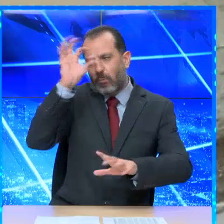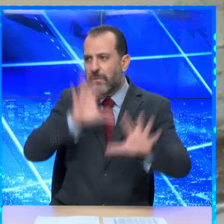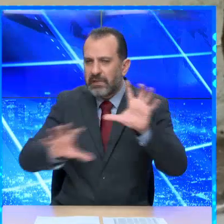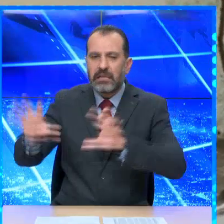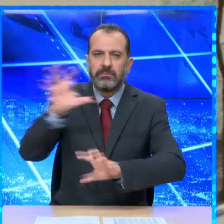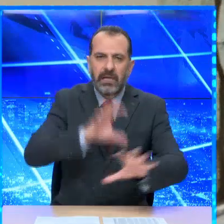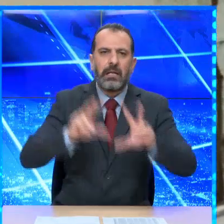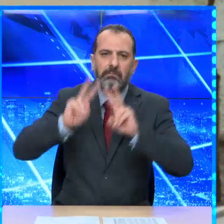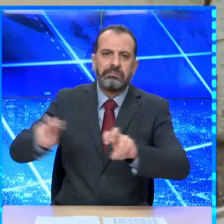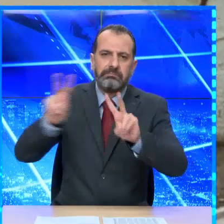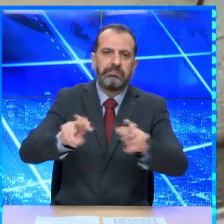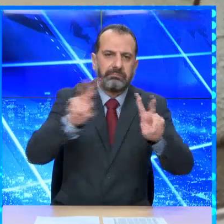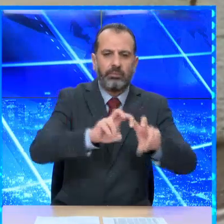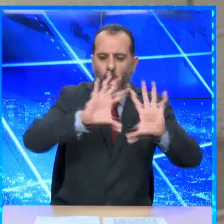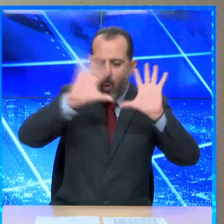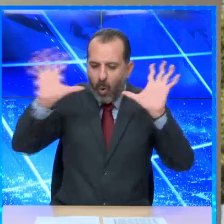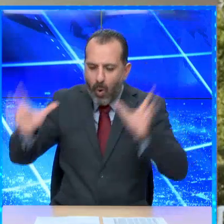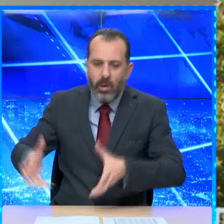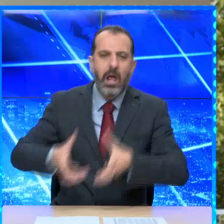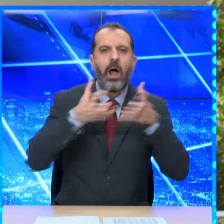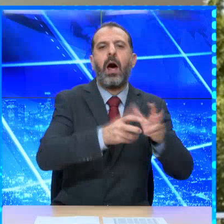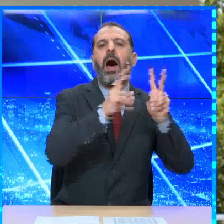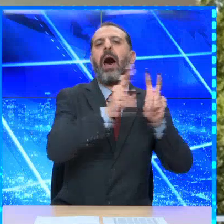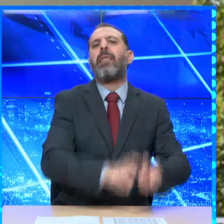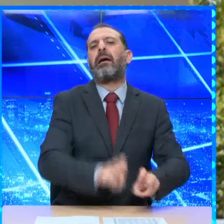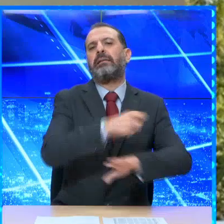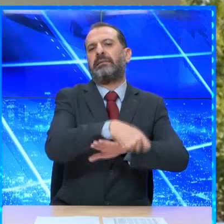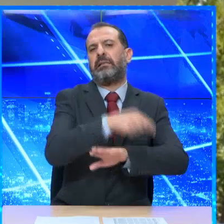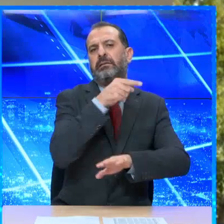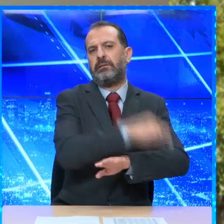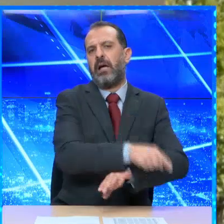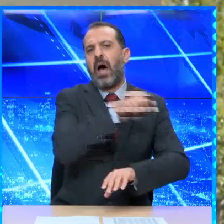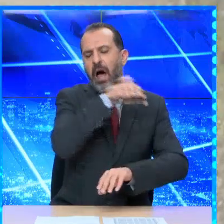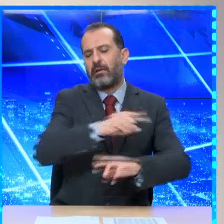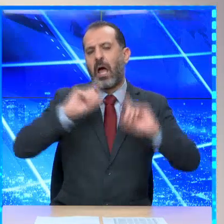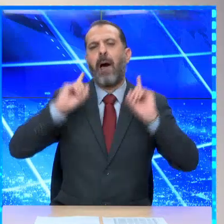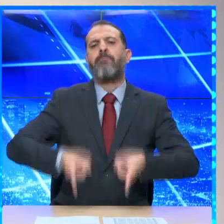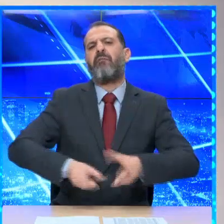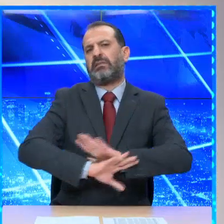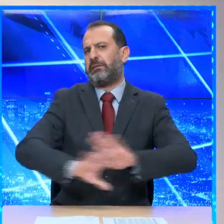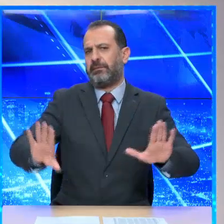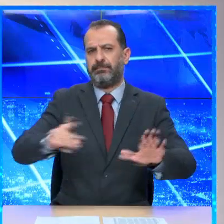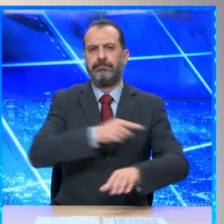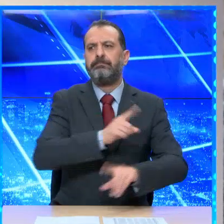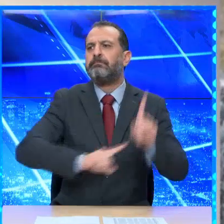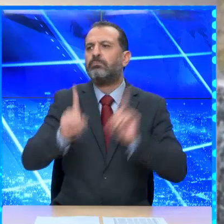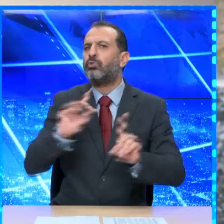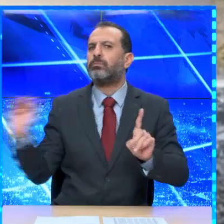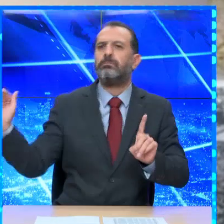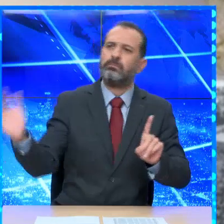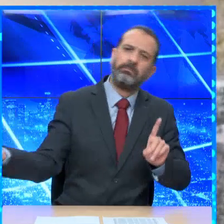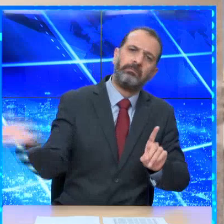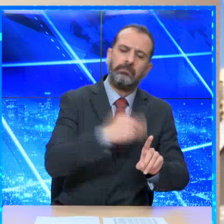καταλήγουν όλα στο γραφείο της ανακρίτριας. Εκείνη και μόνο εκείνη θα έχει τον τελευταίο λόγο προκειμένου να αποφασίσει ποιοι και